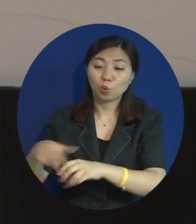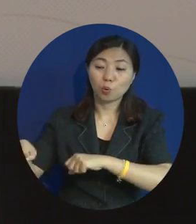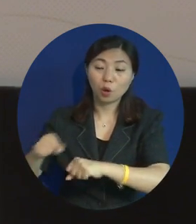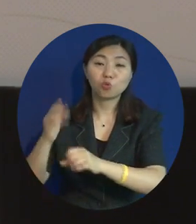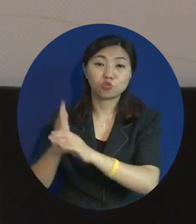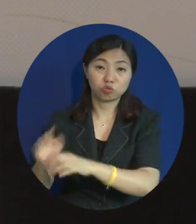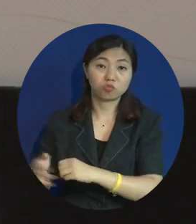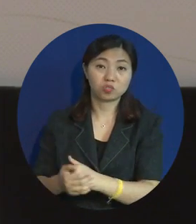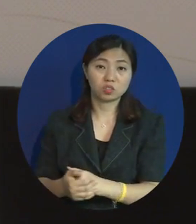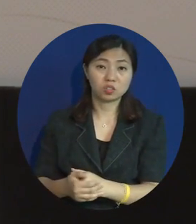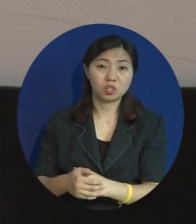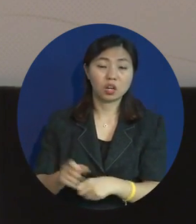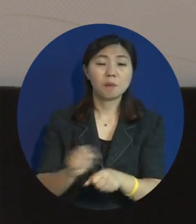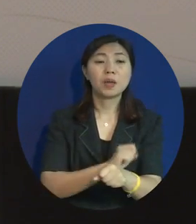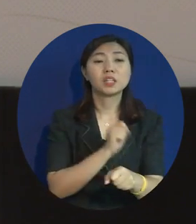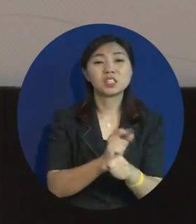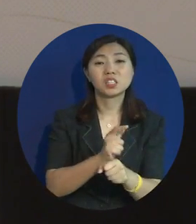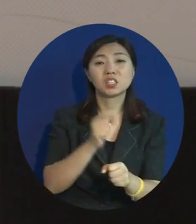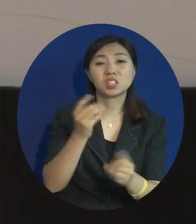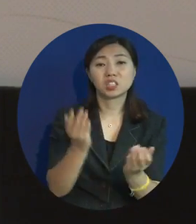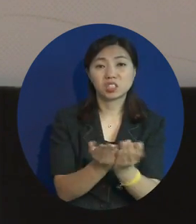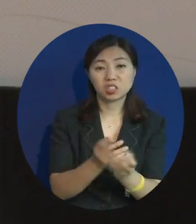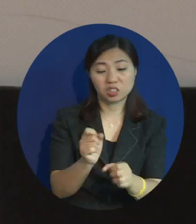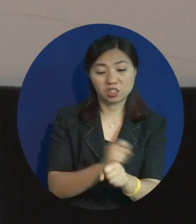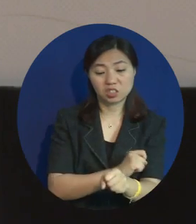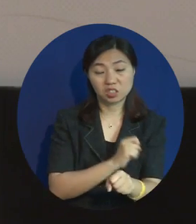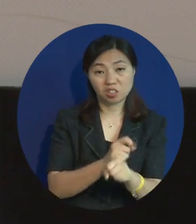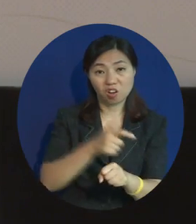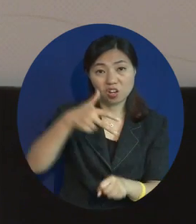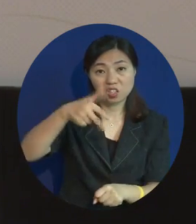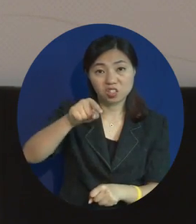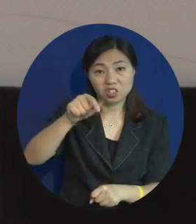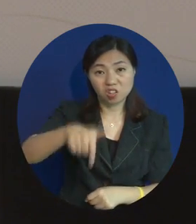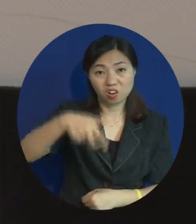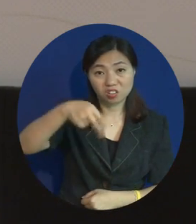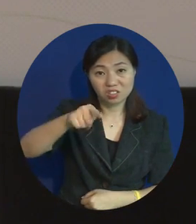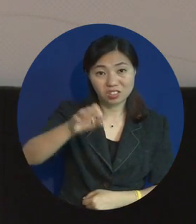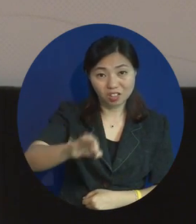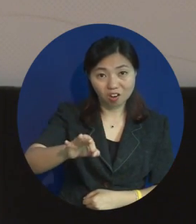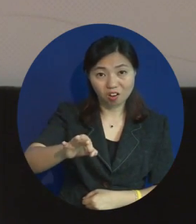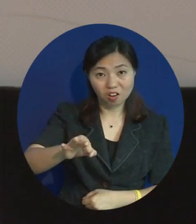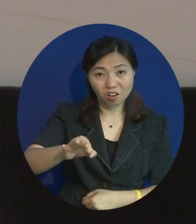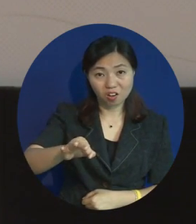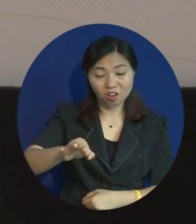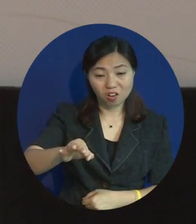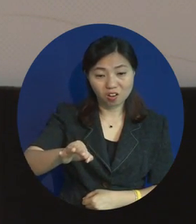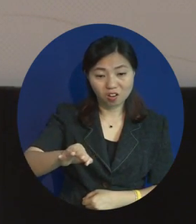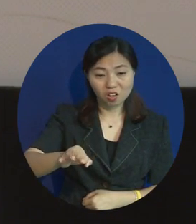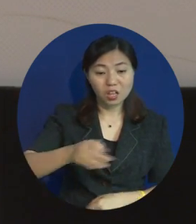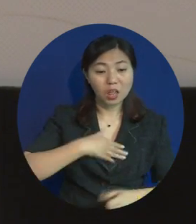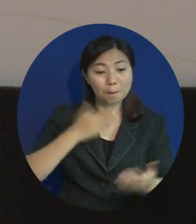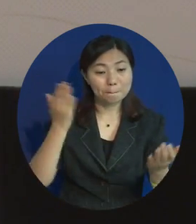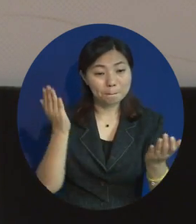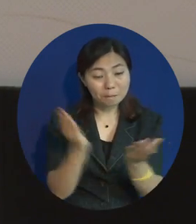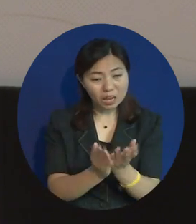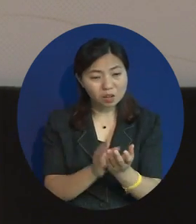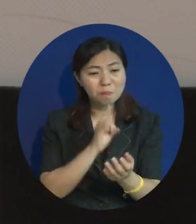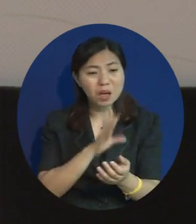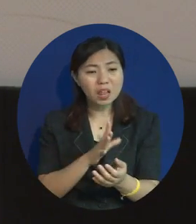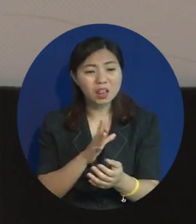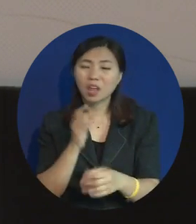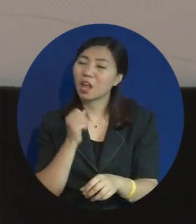그래서 적성이라는 것은 필요하기도 하고 꼭 적성이 맞아야만 되는 건 아니다. 내가 가장